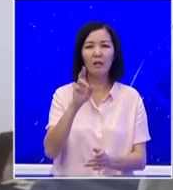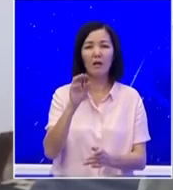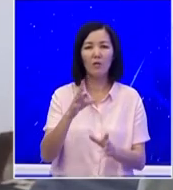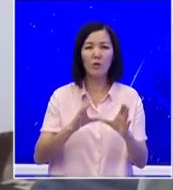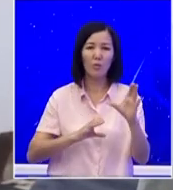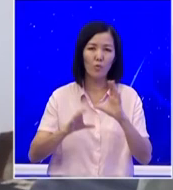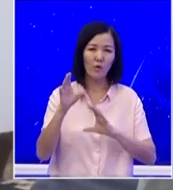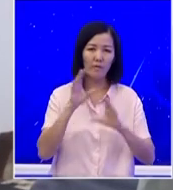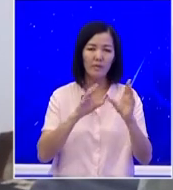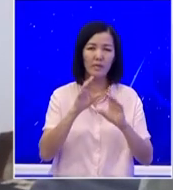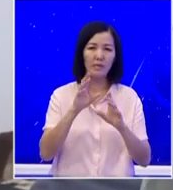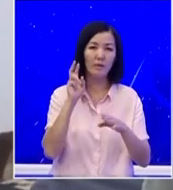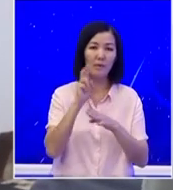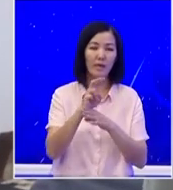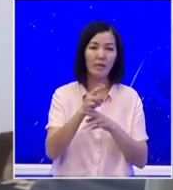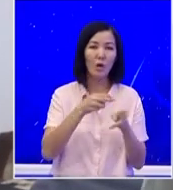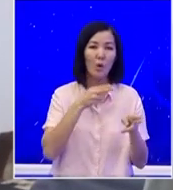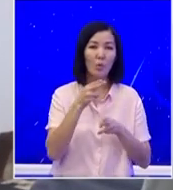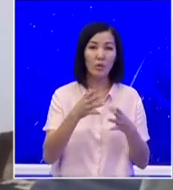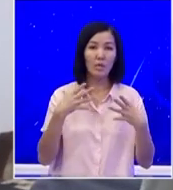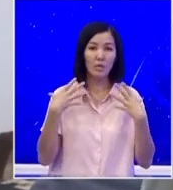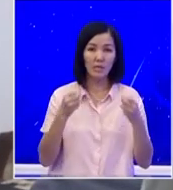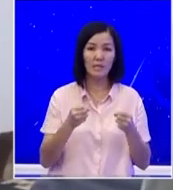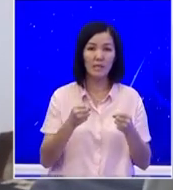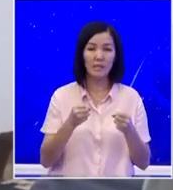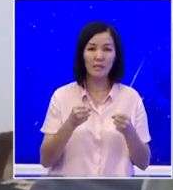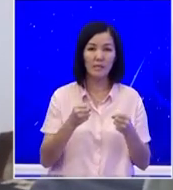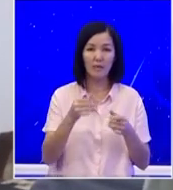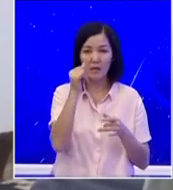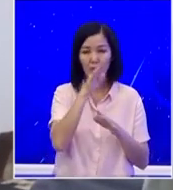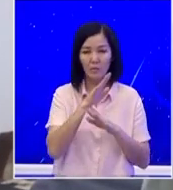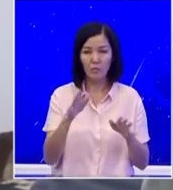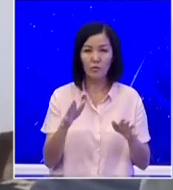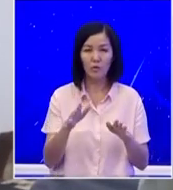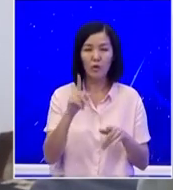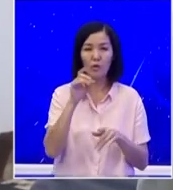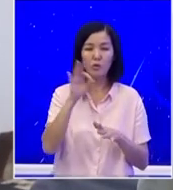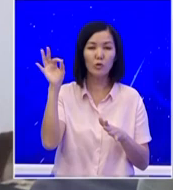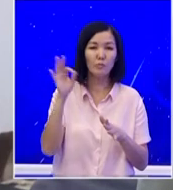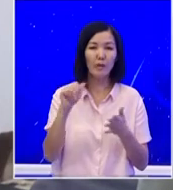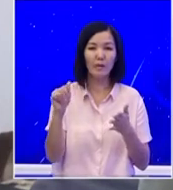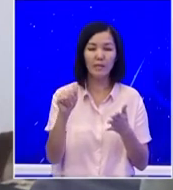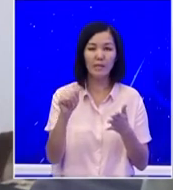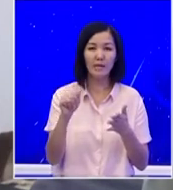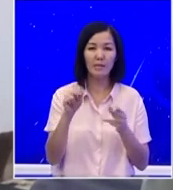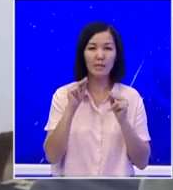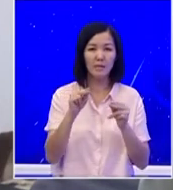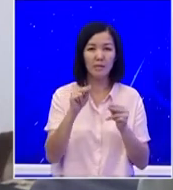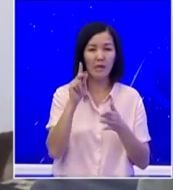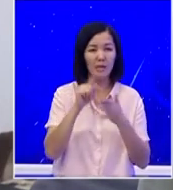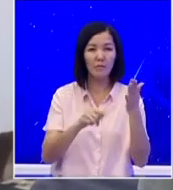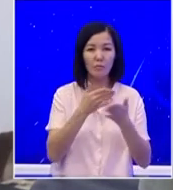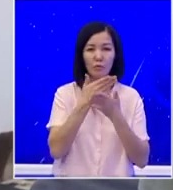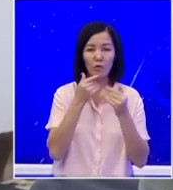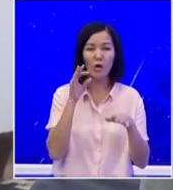институтына барғанымызда бізге отадан кейін жазылып кетесіз деген кепілдік бере алмаймыз деді. 100% кепілдік жоғын жеткізді. Өйткені бұл